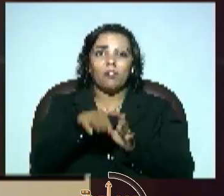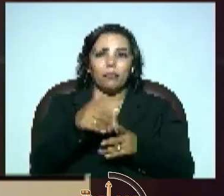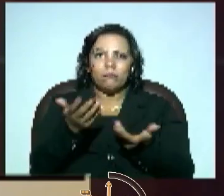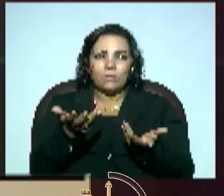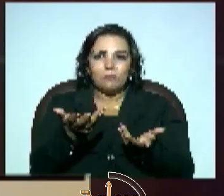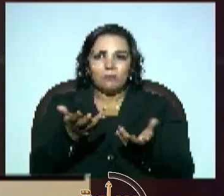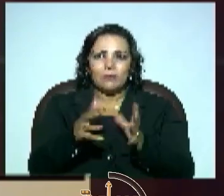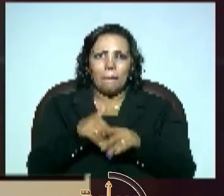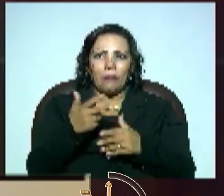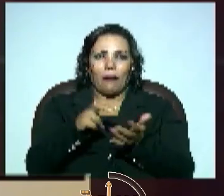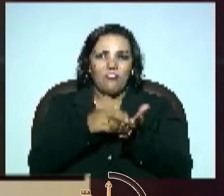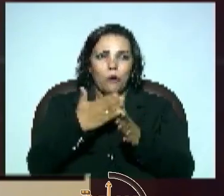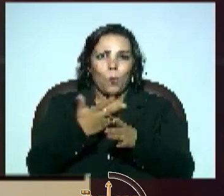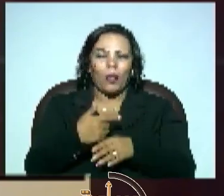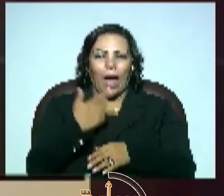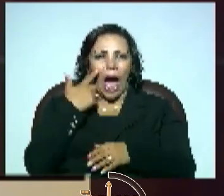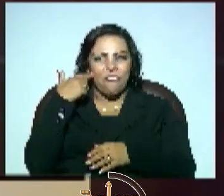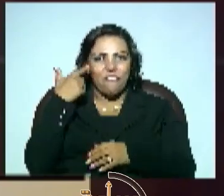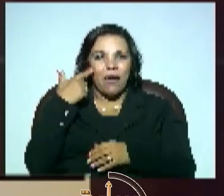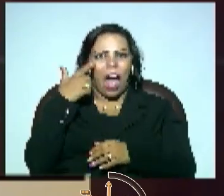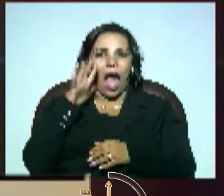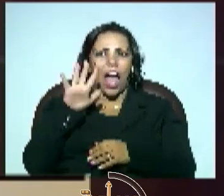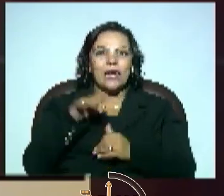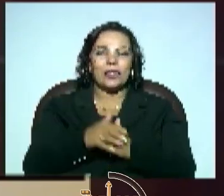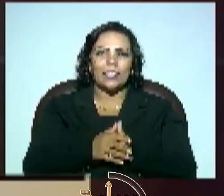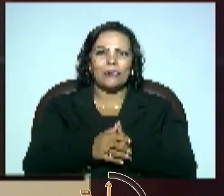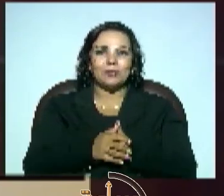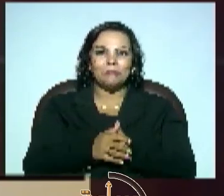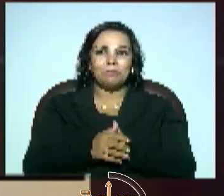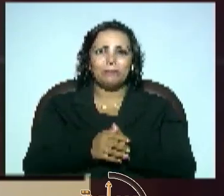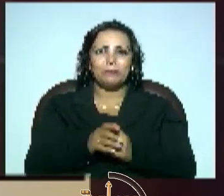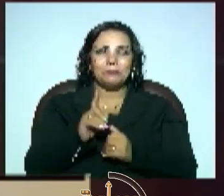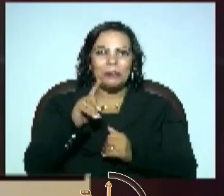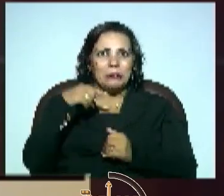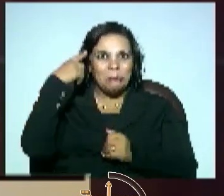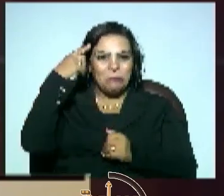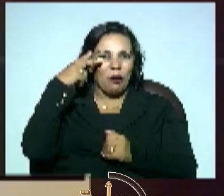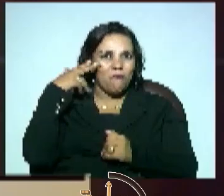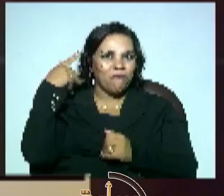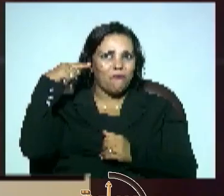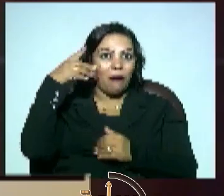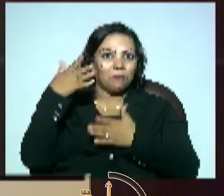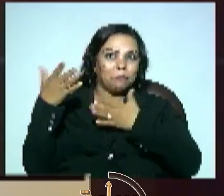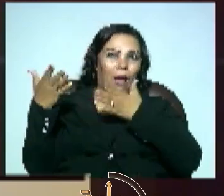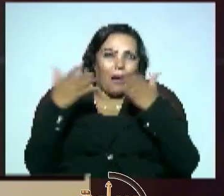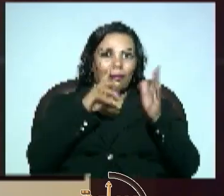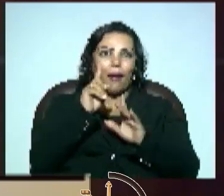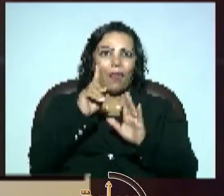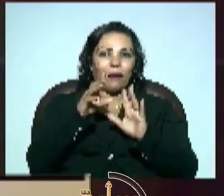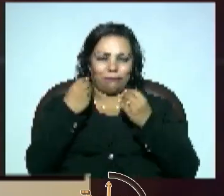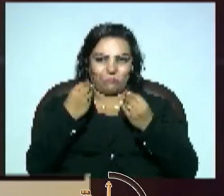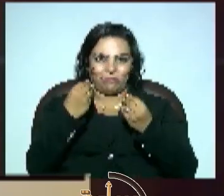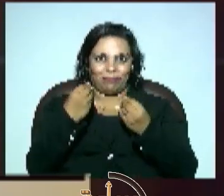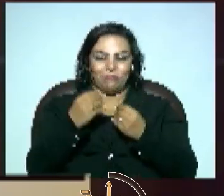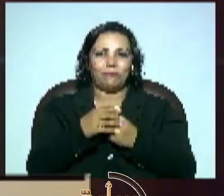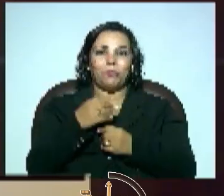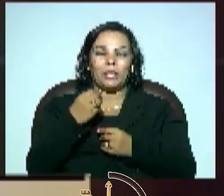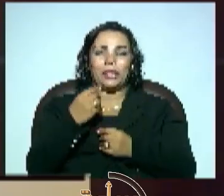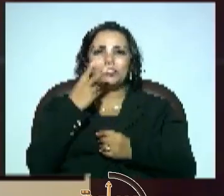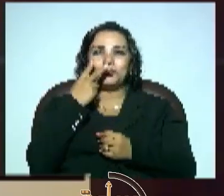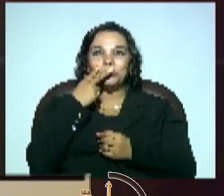طيب ايه خايفة من ايه يعني؟ ما بلاش مخك يروح لبعيد يا سلوى.